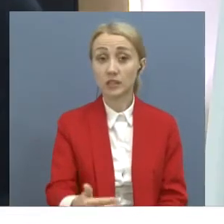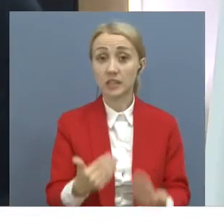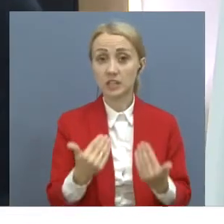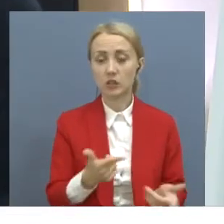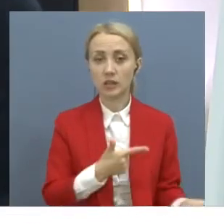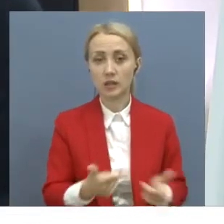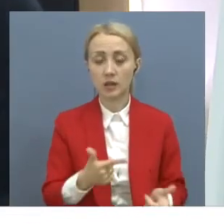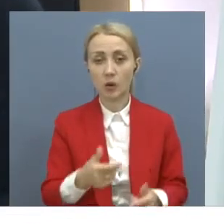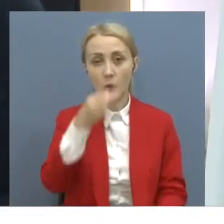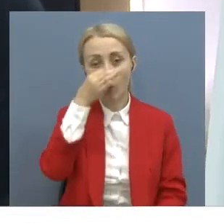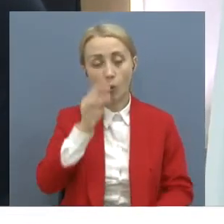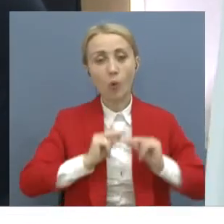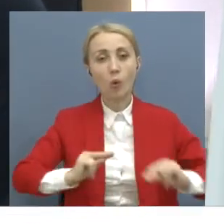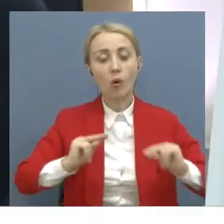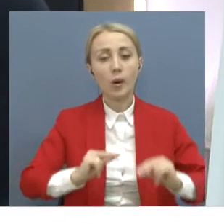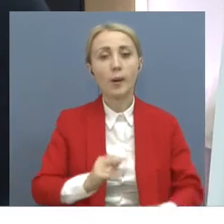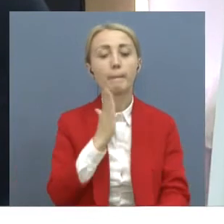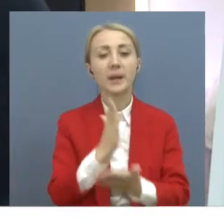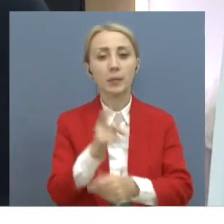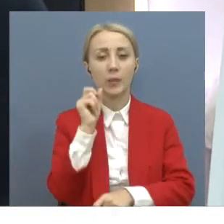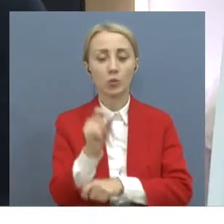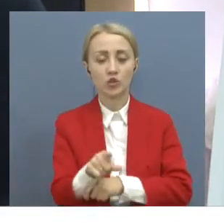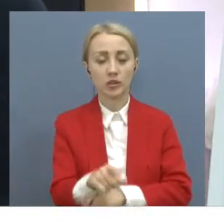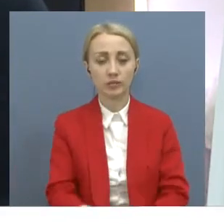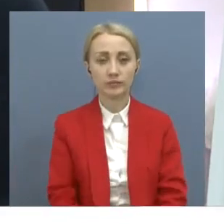Жақсыбаева, Дархан Нұржубаев, Жахангер Мұхамбетов, Көкше, Ақпарат.